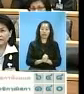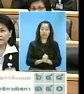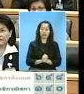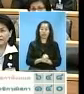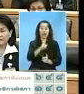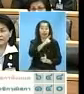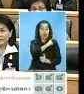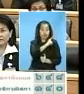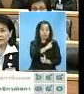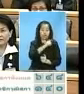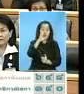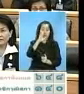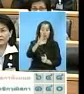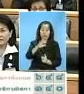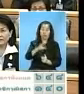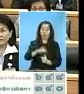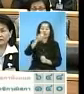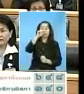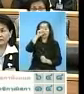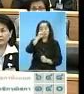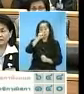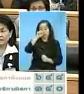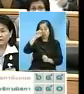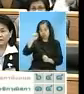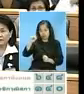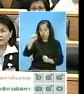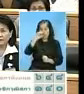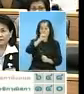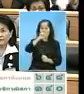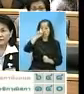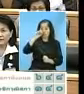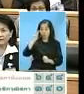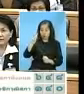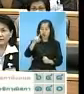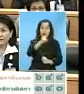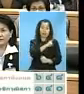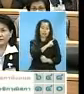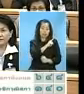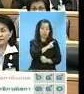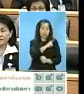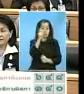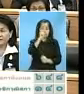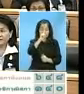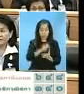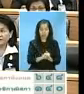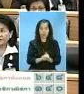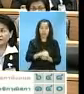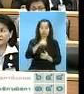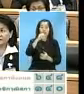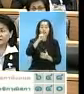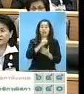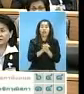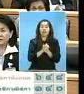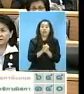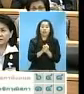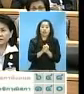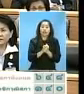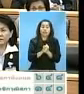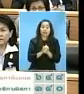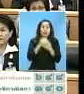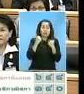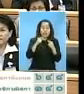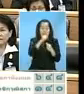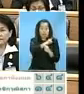หน้าที่ของสมาชิกรัฐสภาสมาชิกสภาผู้แทนราษฎรและวุฒิสมาชิก